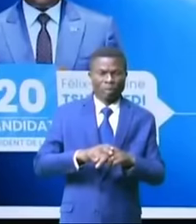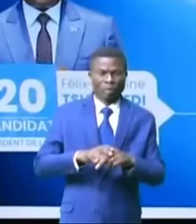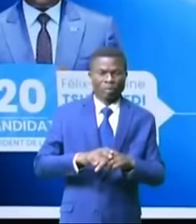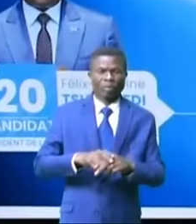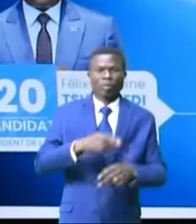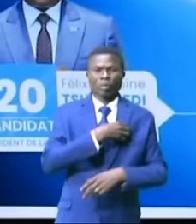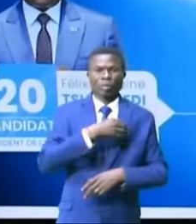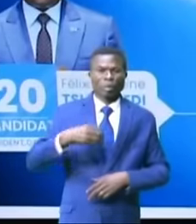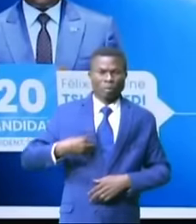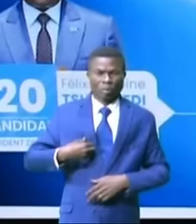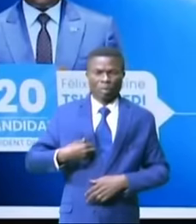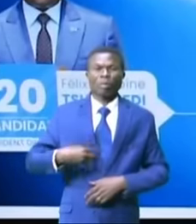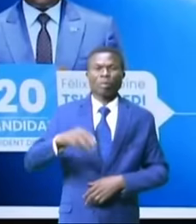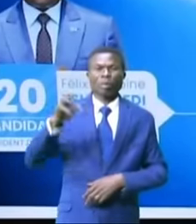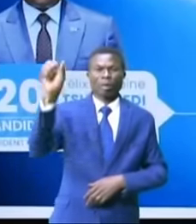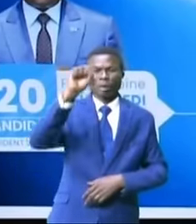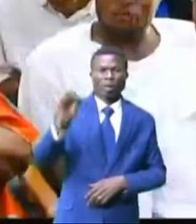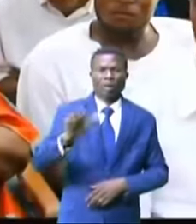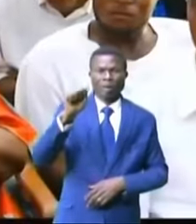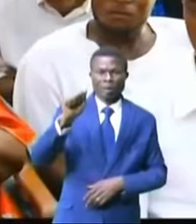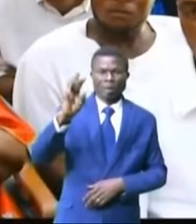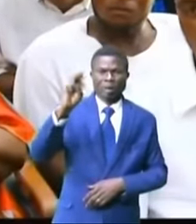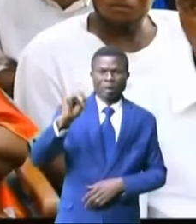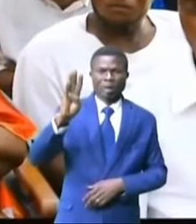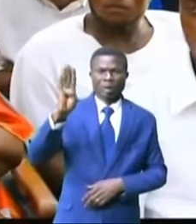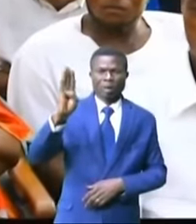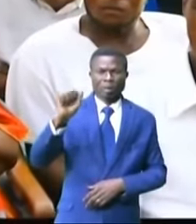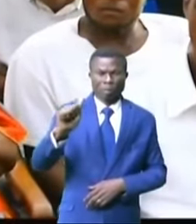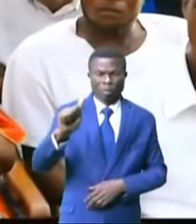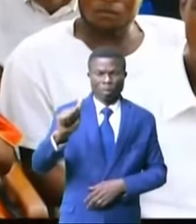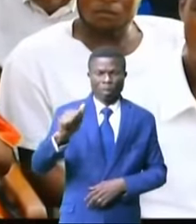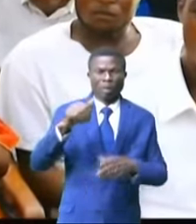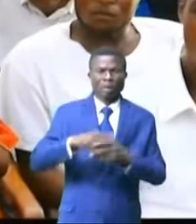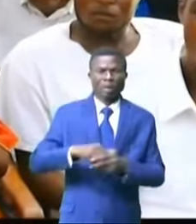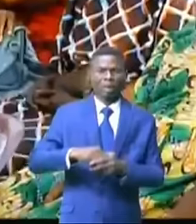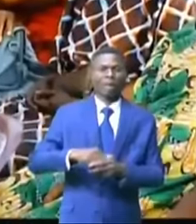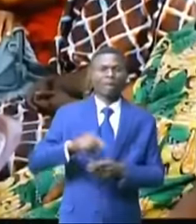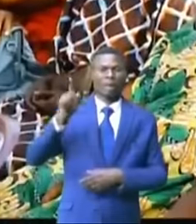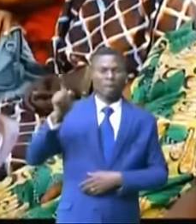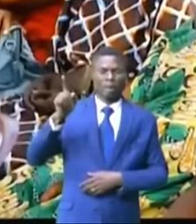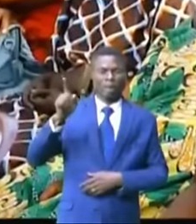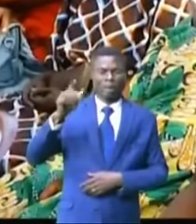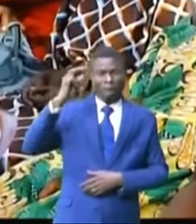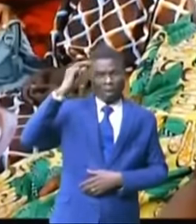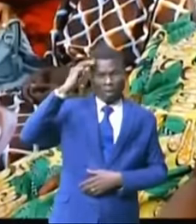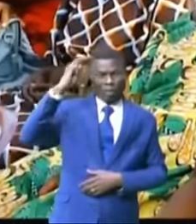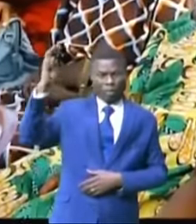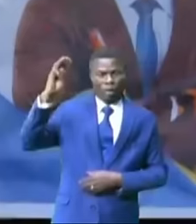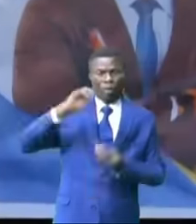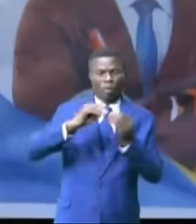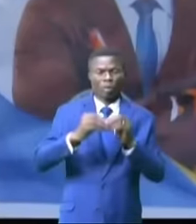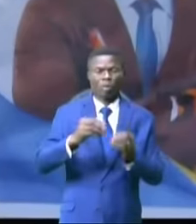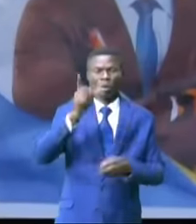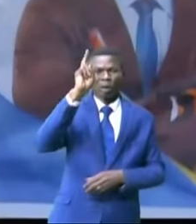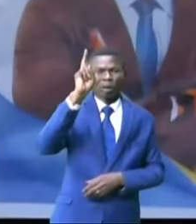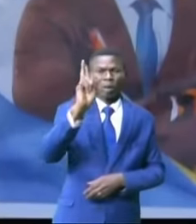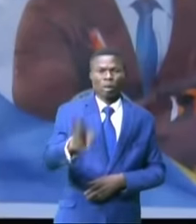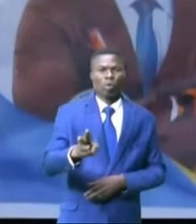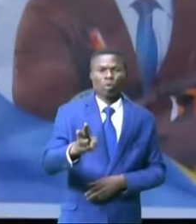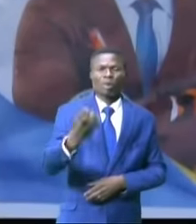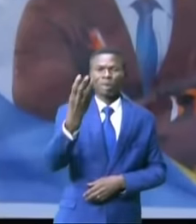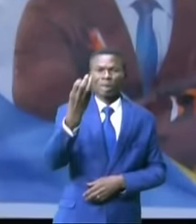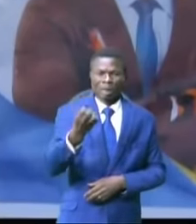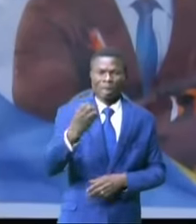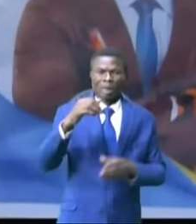Antoinette Samba Kalambay, dans la circonscription électorale de Lukunga. Les candidats numéro 340 dans la commune